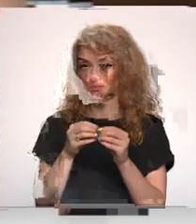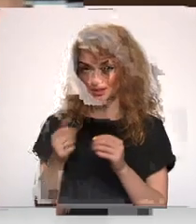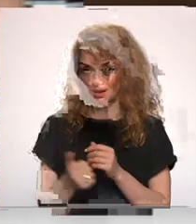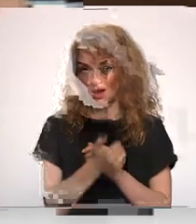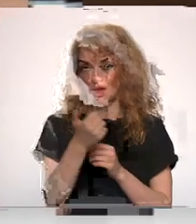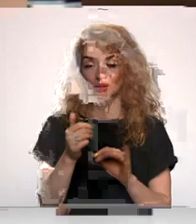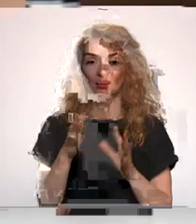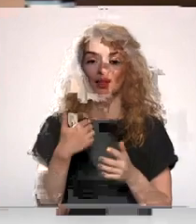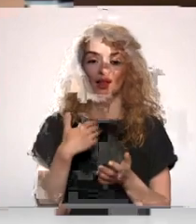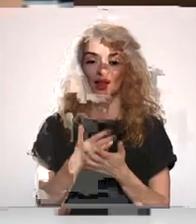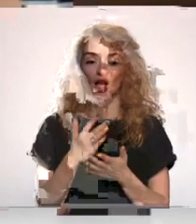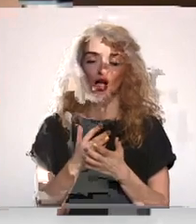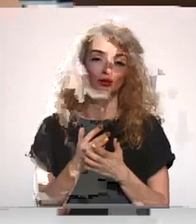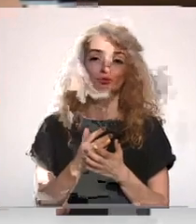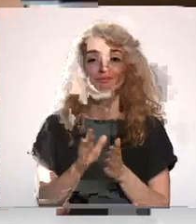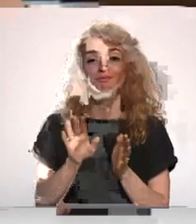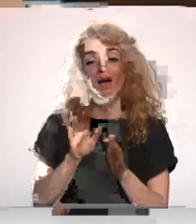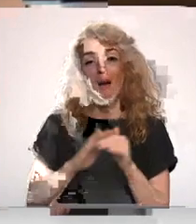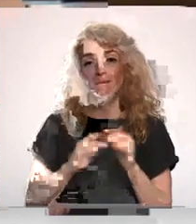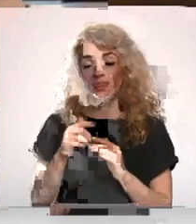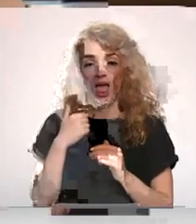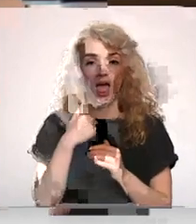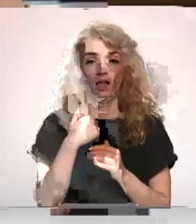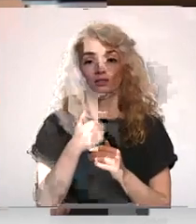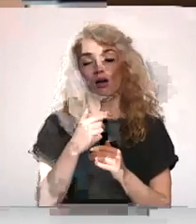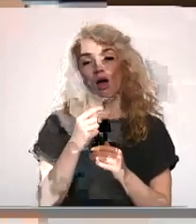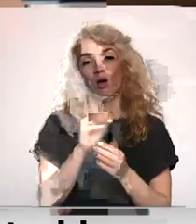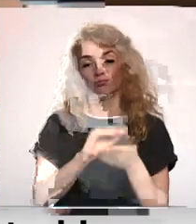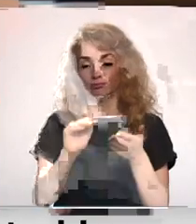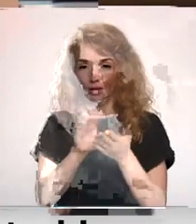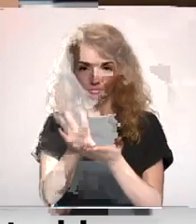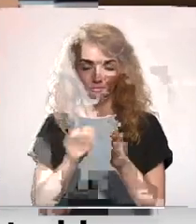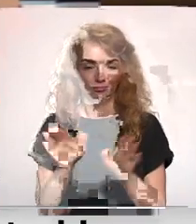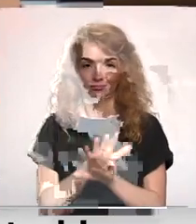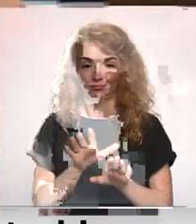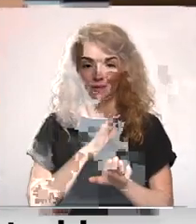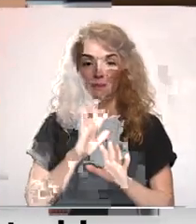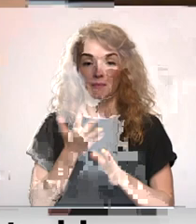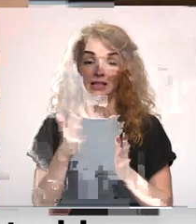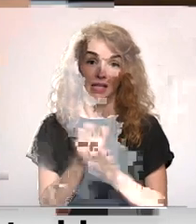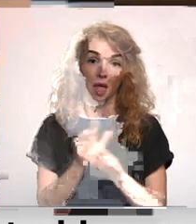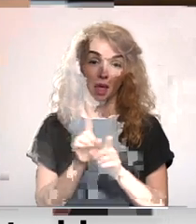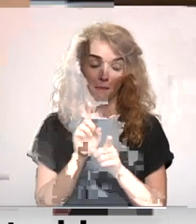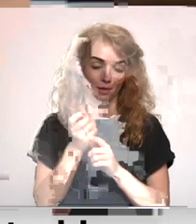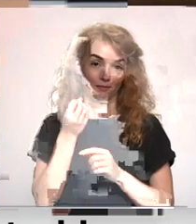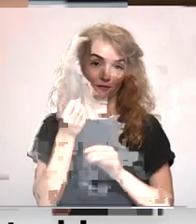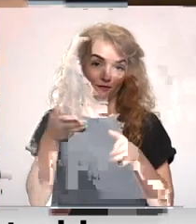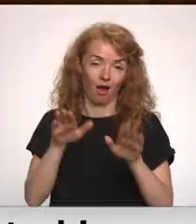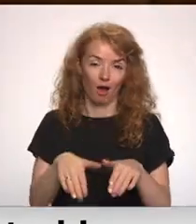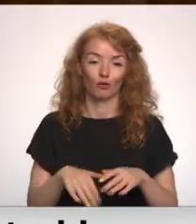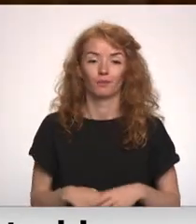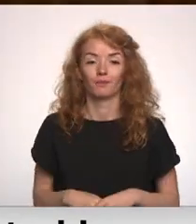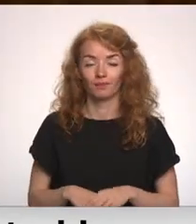Bet es esmu pilnīgais amatieris, es notis nepazīstu. Bet, kā redzat, jā, dziedāt, tas netraucē. Tas, ka cilvēks nezinu